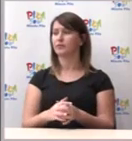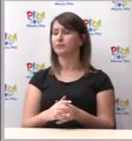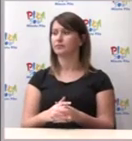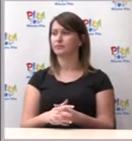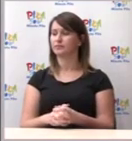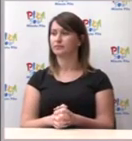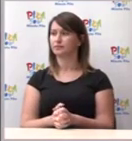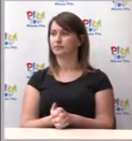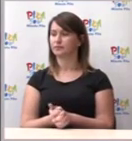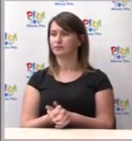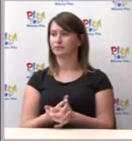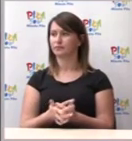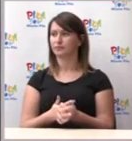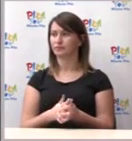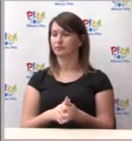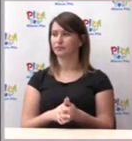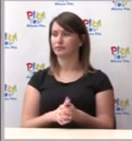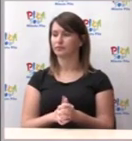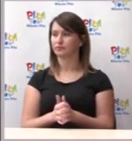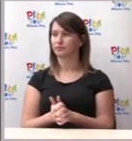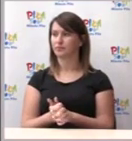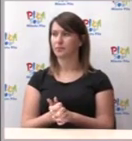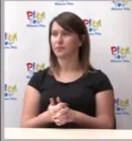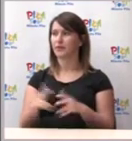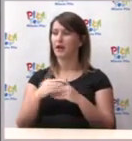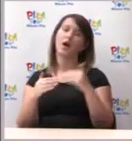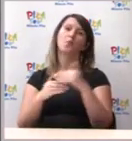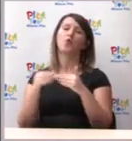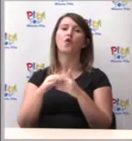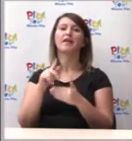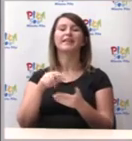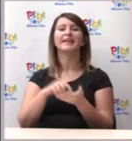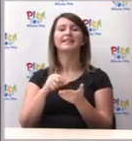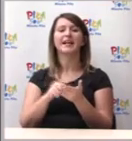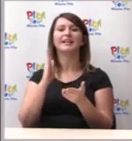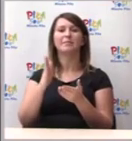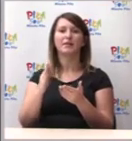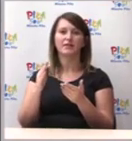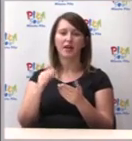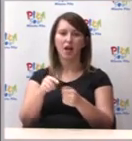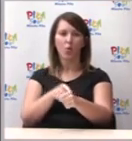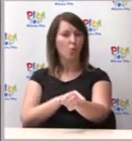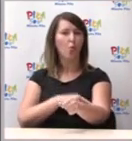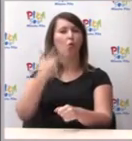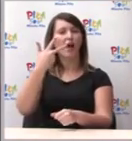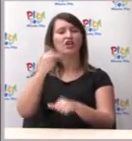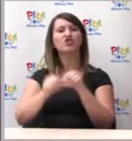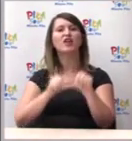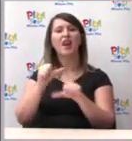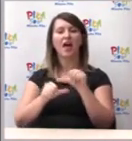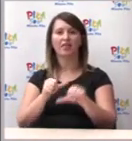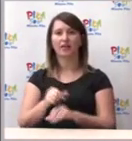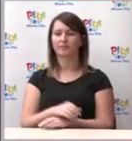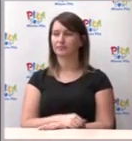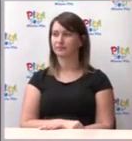WPF-ie starostwa budowa tej sali jest przewidziana na 3 lata, 2015, 2018 z łącznym nakładem